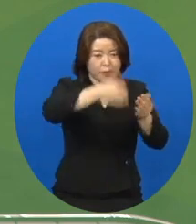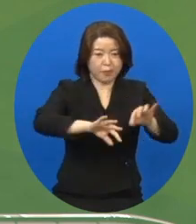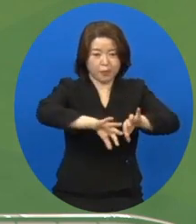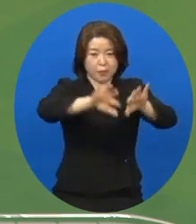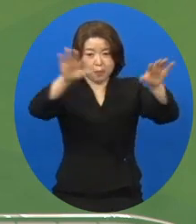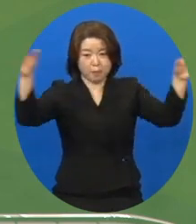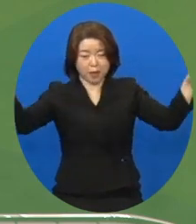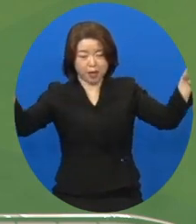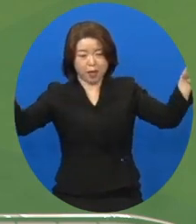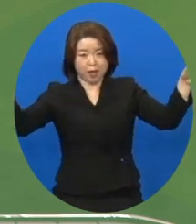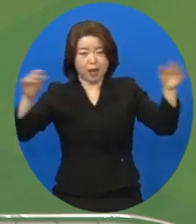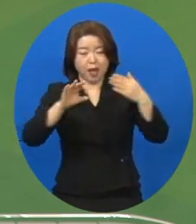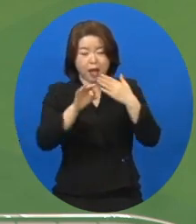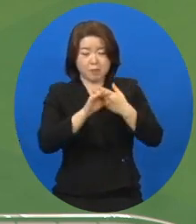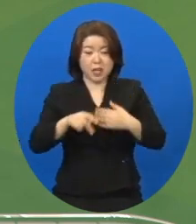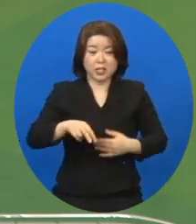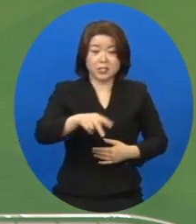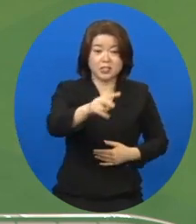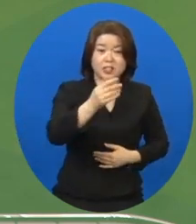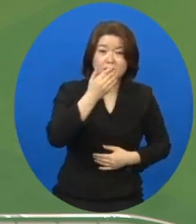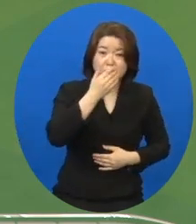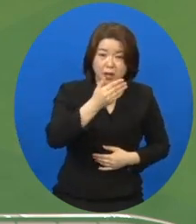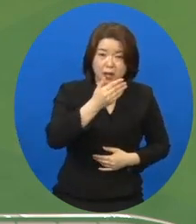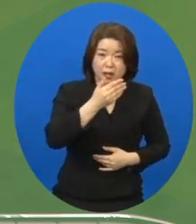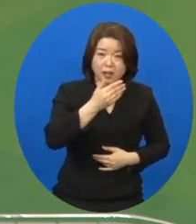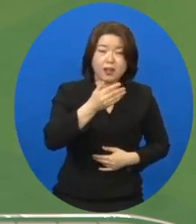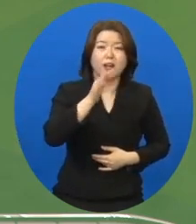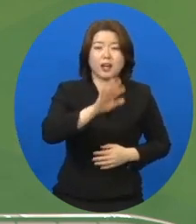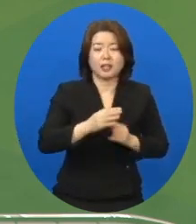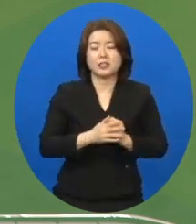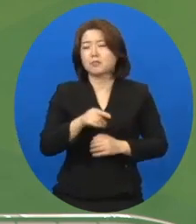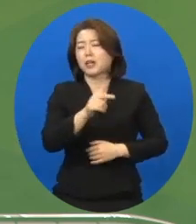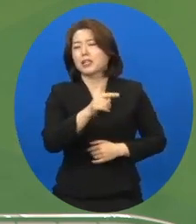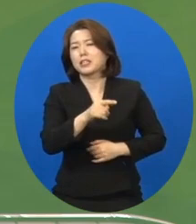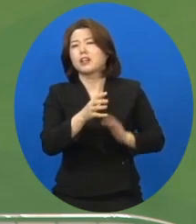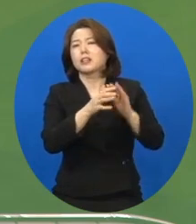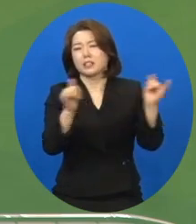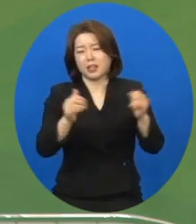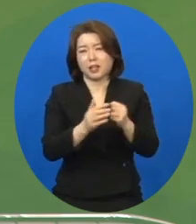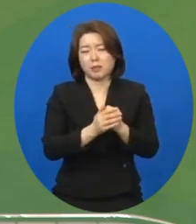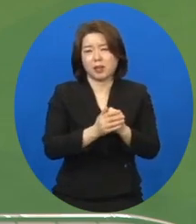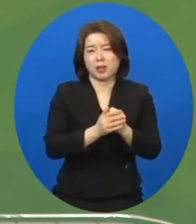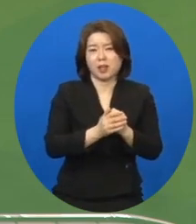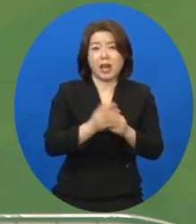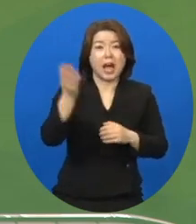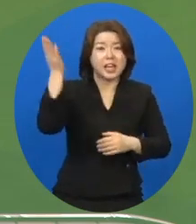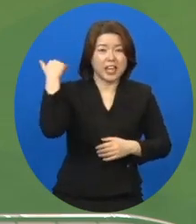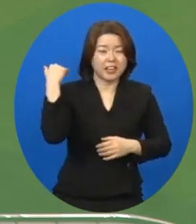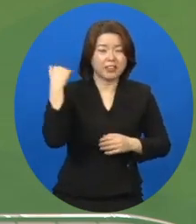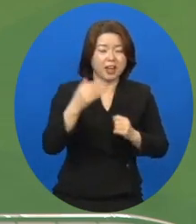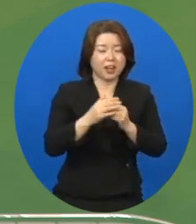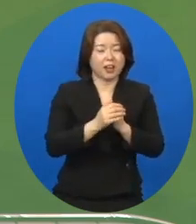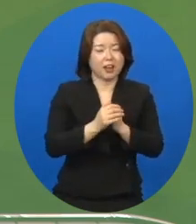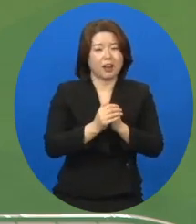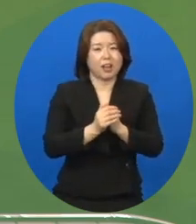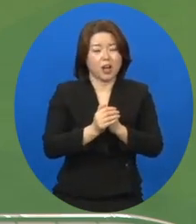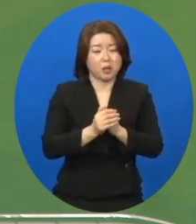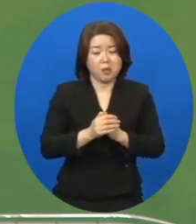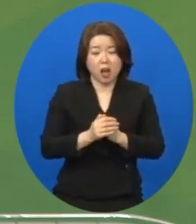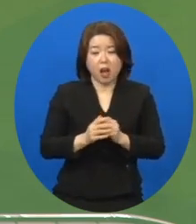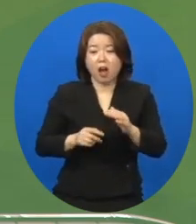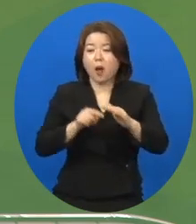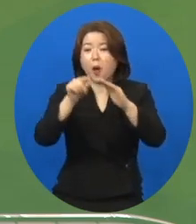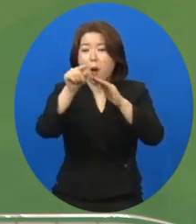지나가긴 하겠지만 이런 분들은 가데서 바네아에서처럼 들어가기만 하면 주겠다고 해도